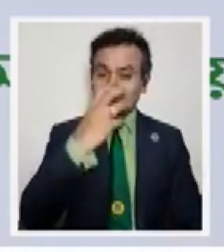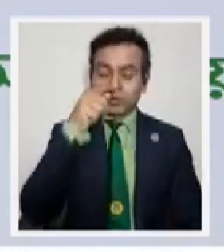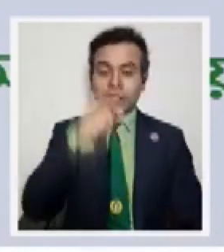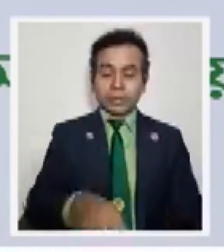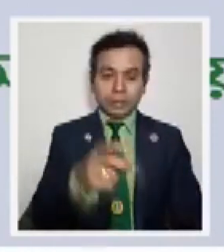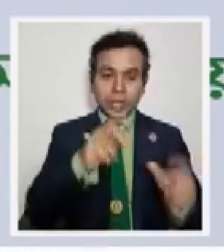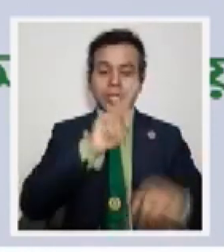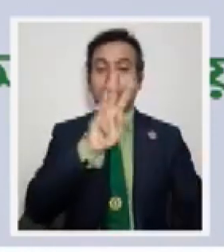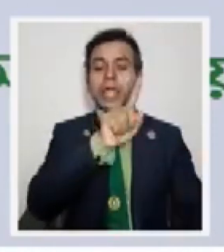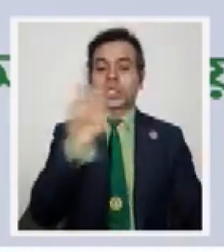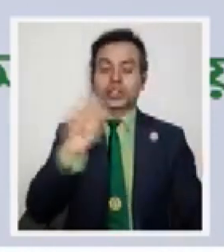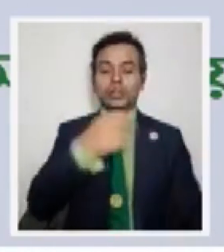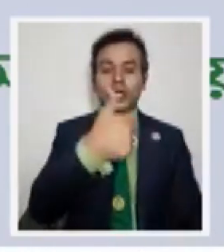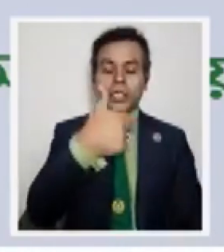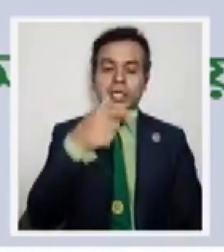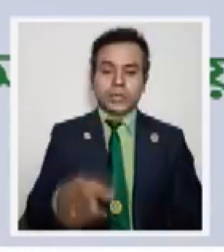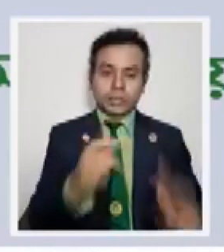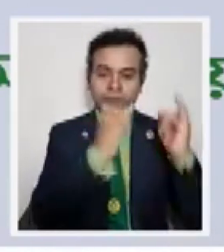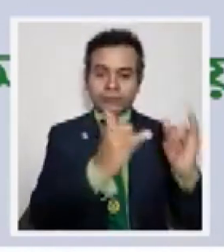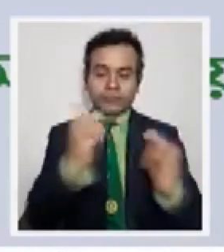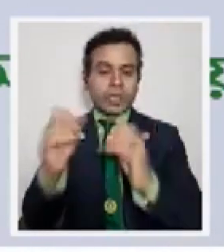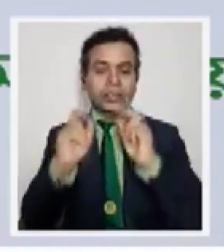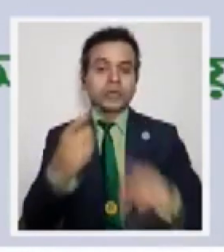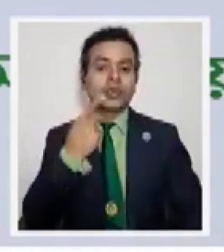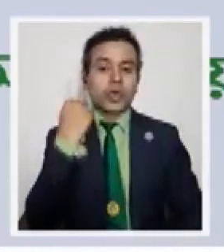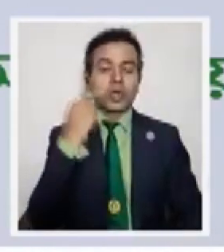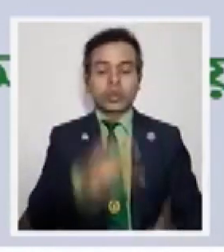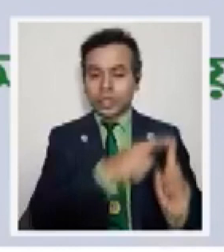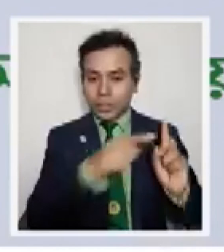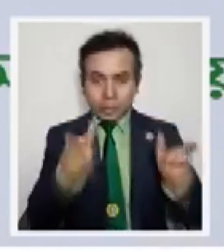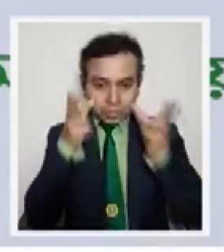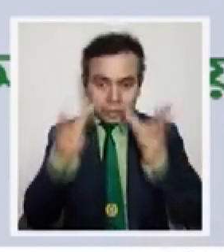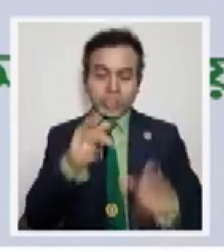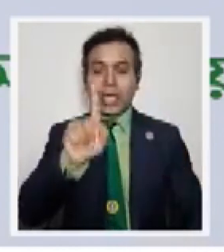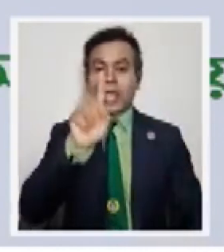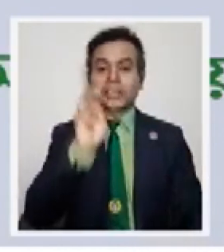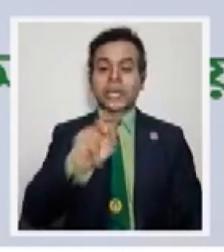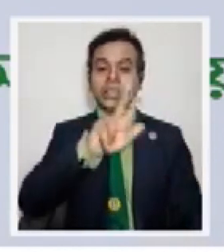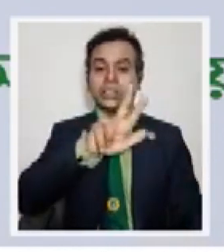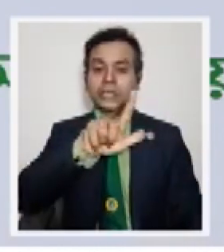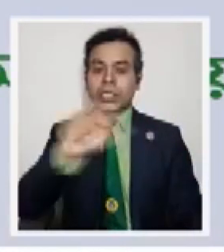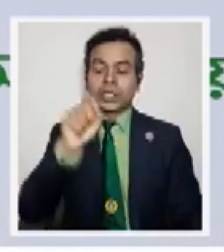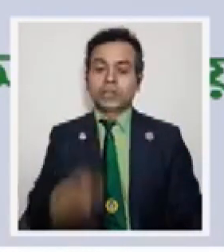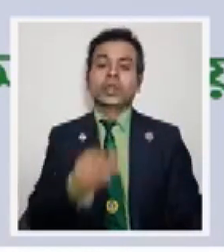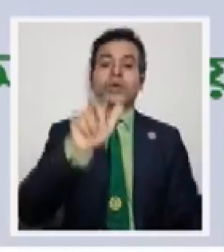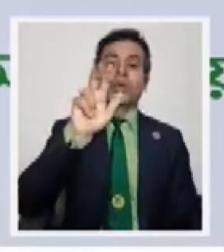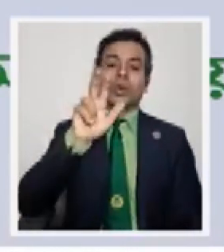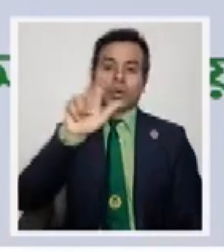হাসপাতালে 34টি, এ সকল হাসপাতালে আইসিইউ সংখ্যা 399টি এবং ডায়ালাইসিস ইউনিট 106টি।